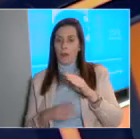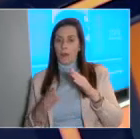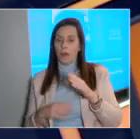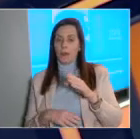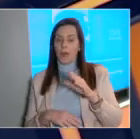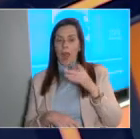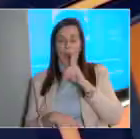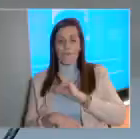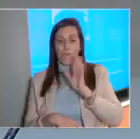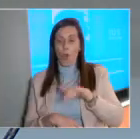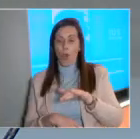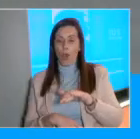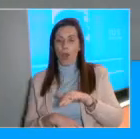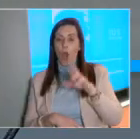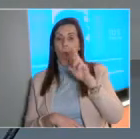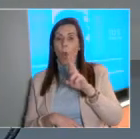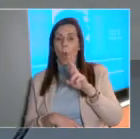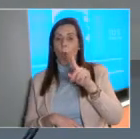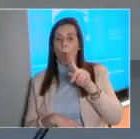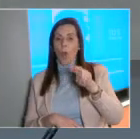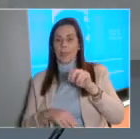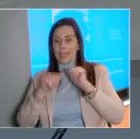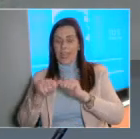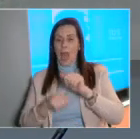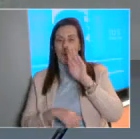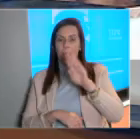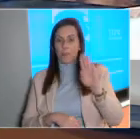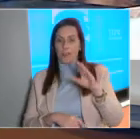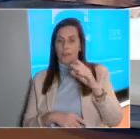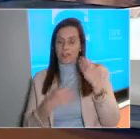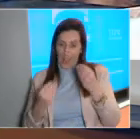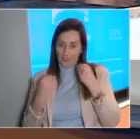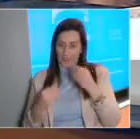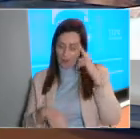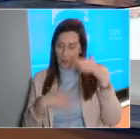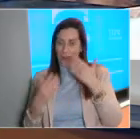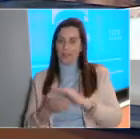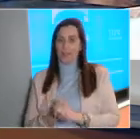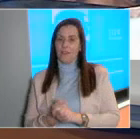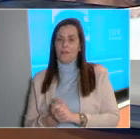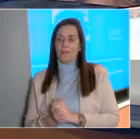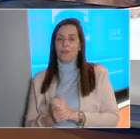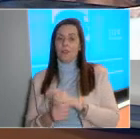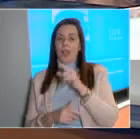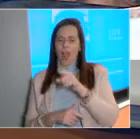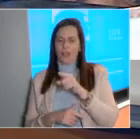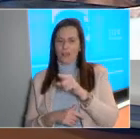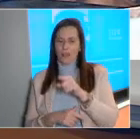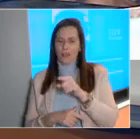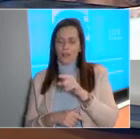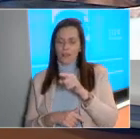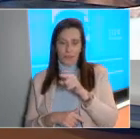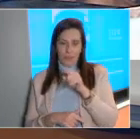ברוך. לא, באפולה גרה רונית הביביסטית. אה, סליחה, סליחה, סליחה, סליחה. רונית הביביסטית, שתכף תהיה איתנו. שם לשמור, אוקיי, כן. ורונית, רק נספר